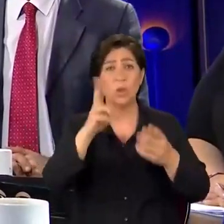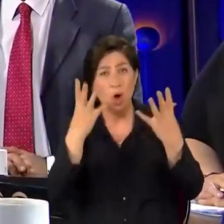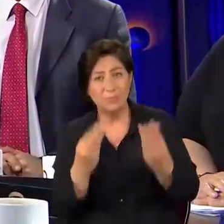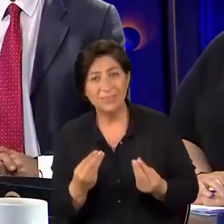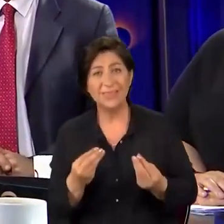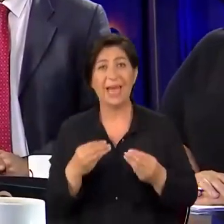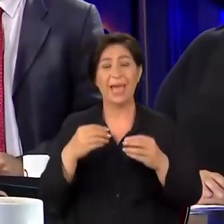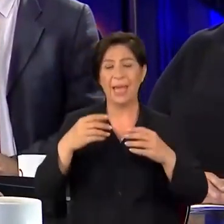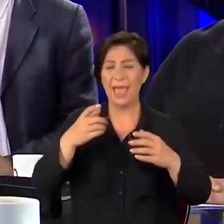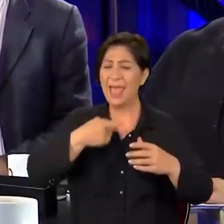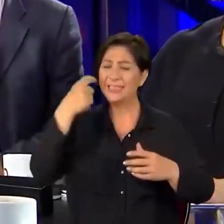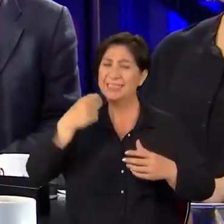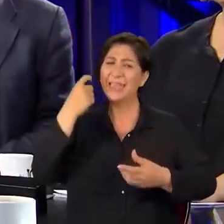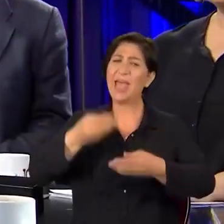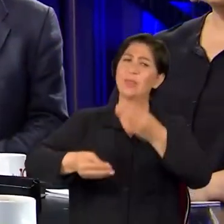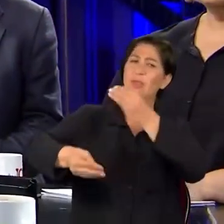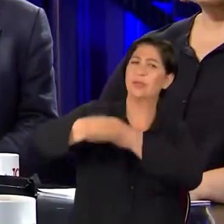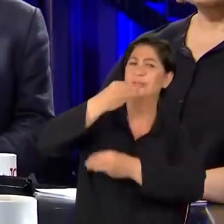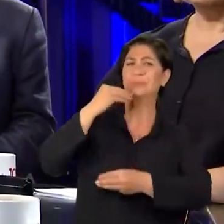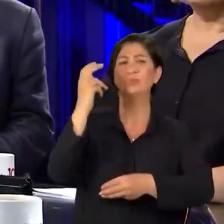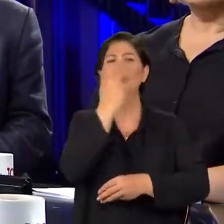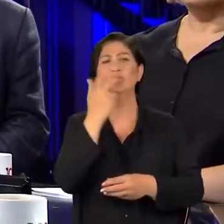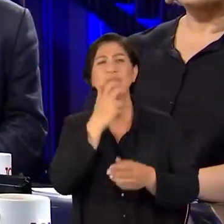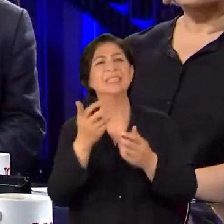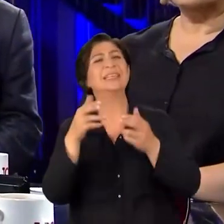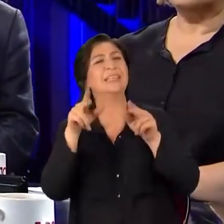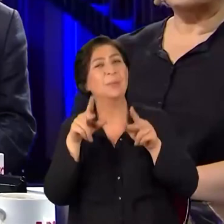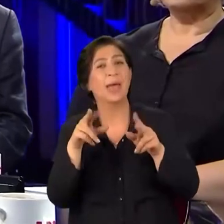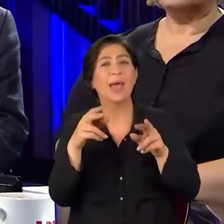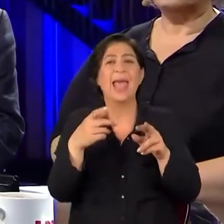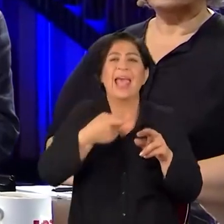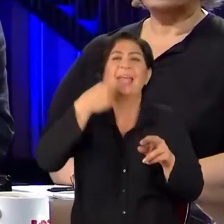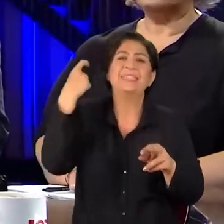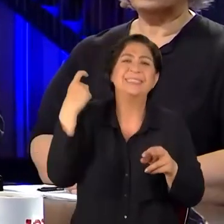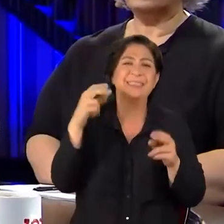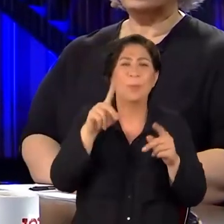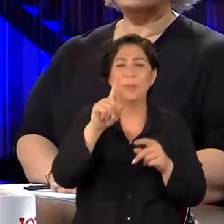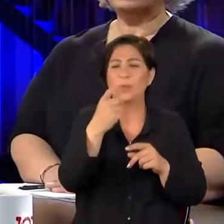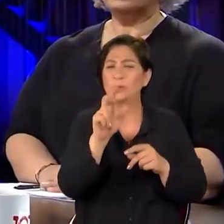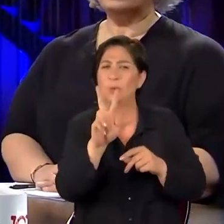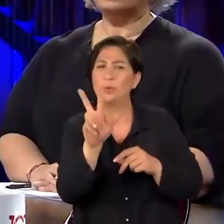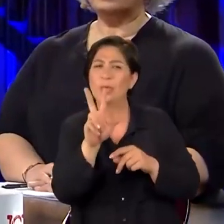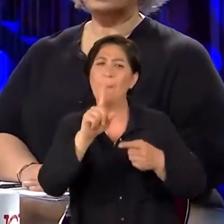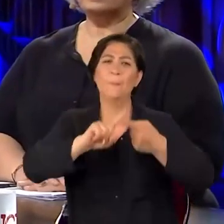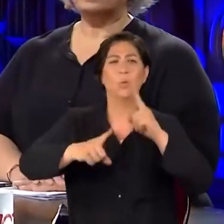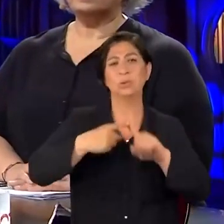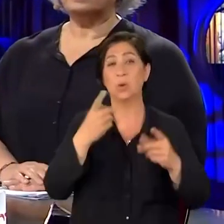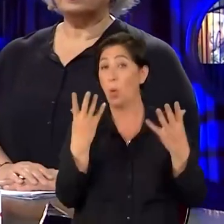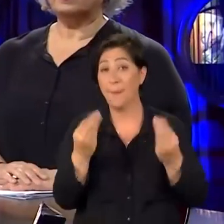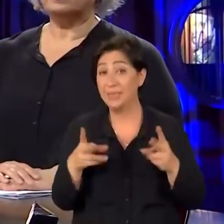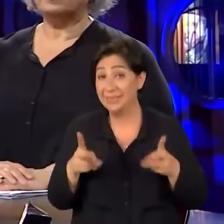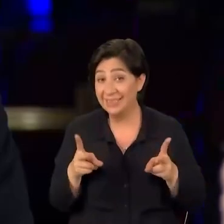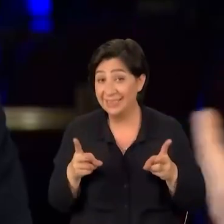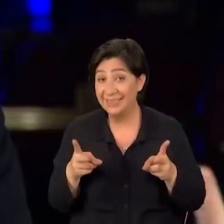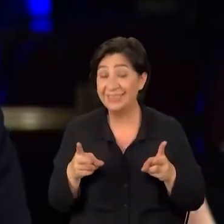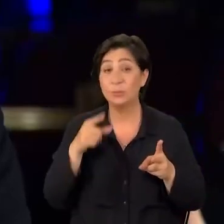nelerin tekrar moda olması ve retro 70'li yıllar müziği yapmak gibi. Hani retro 1930'lar